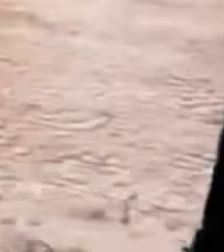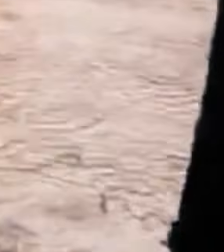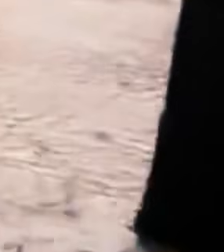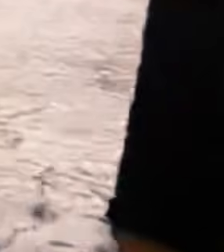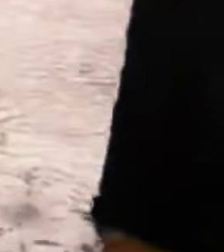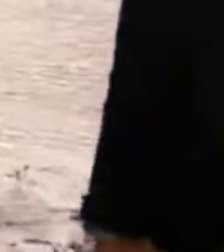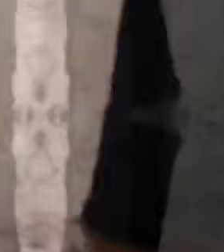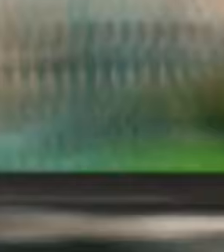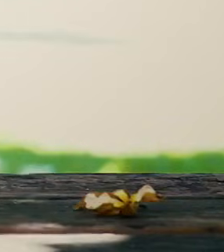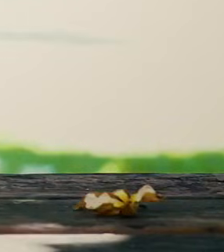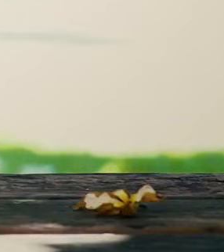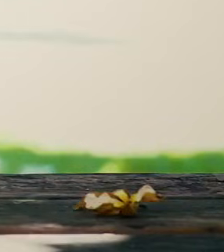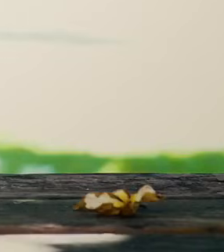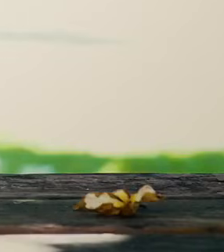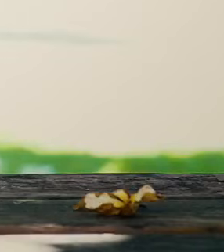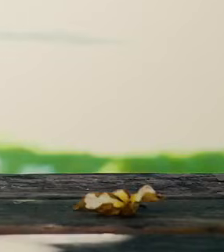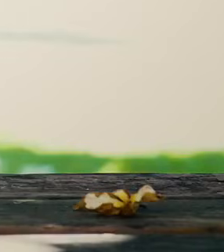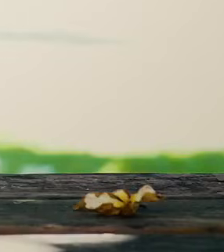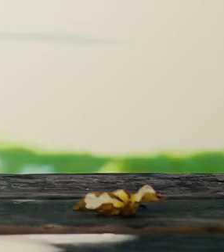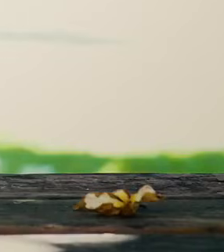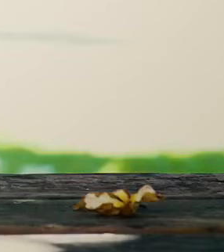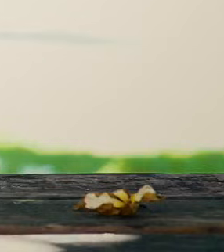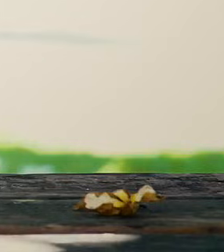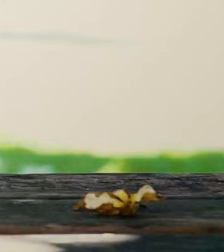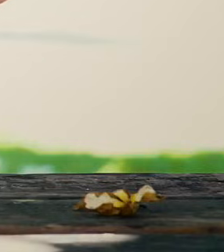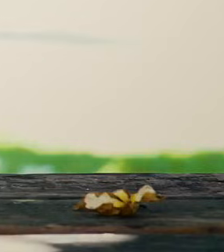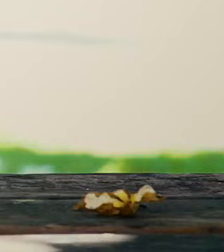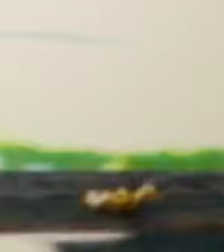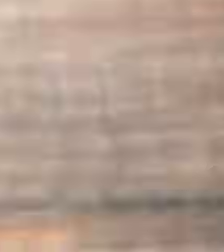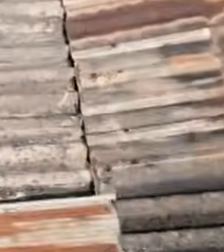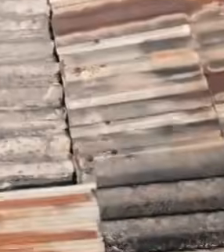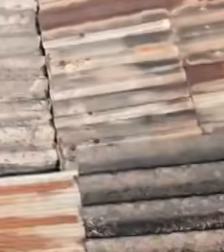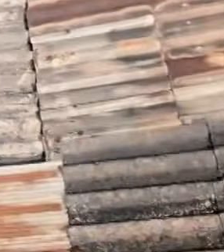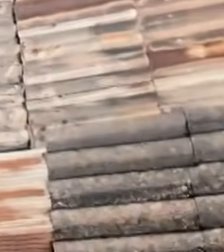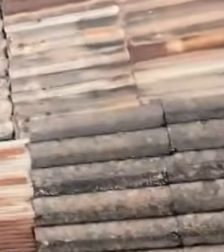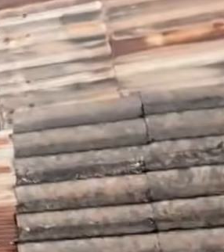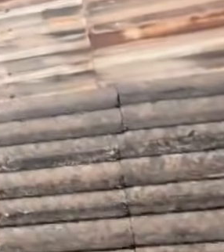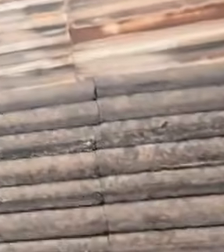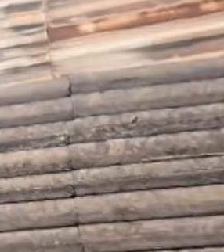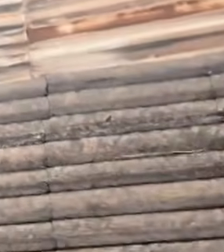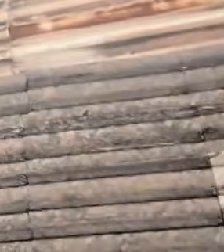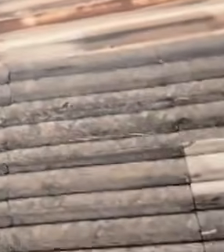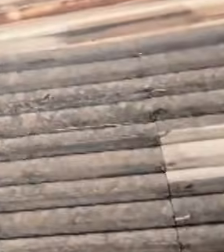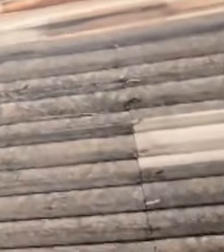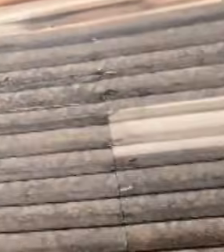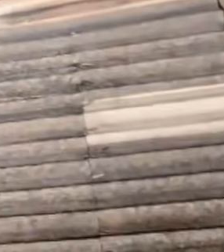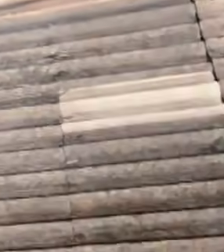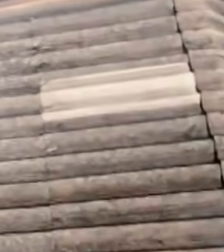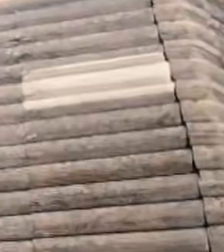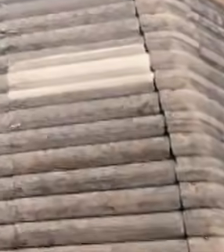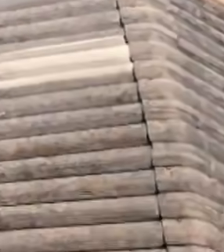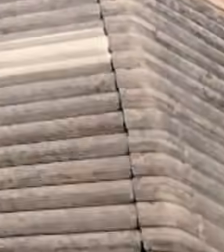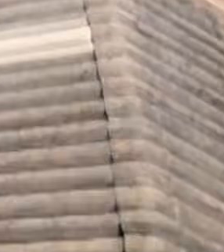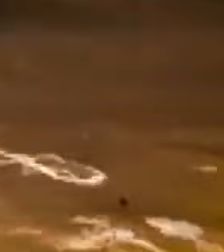พบโควิดขึ้นมาเนี่ยเราเนี่ยจะไปอุ้มเขาจะไปจับจ้องตัวเขาเนี่ยต่างคนต่างก็ไม่รู้ว่าตกลงคุณเป็นโควิด